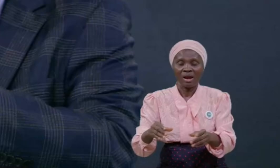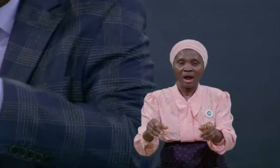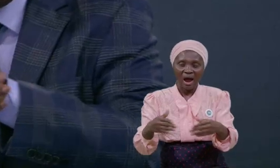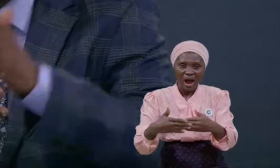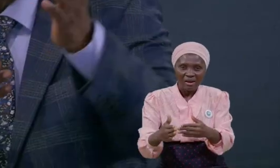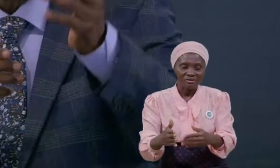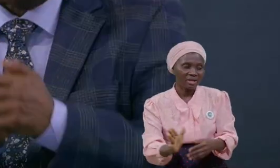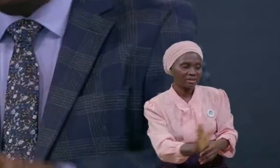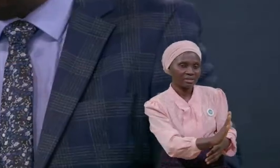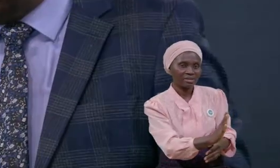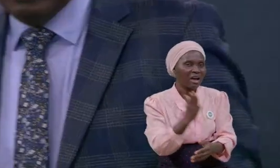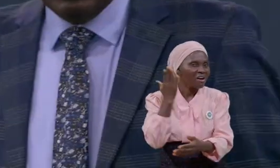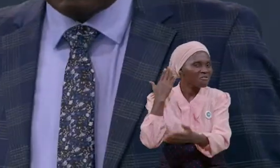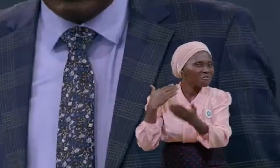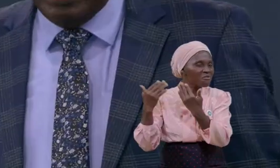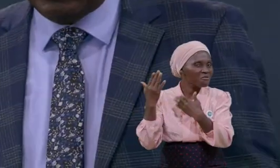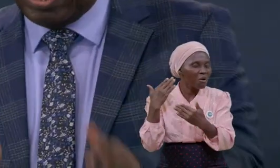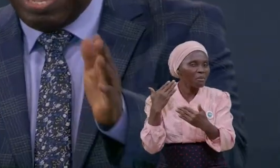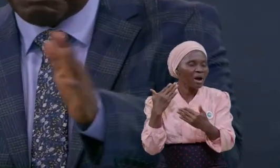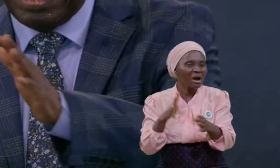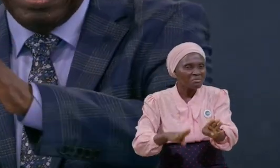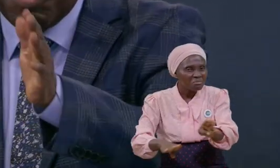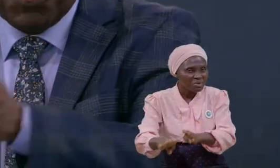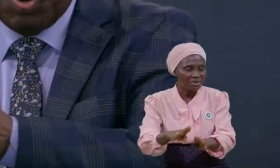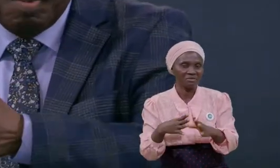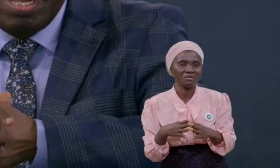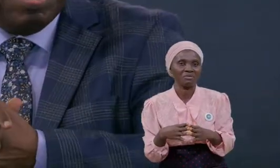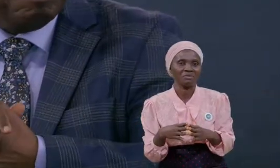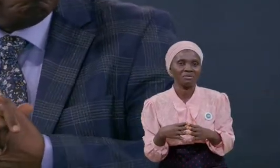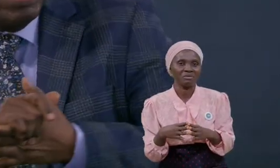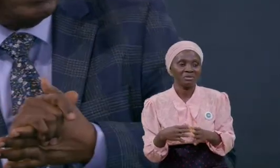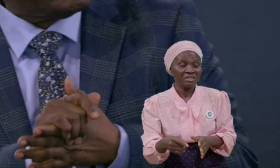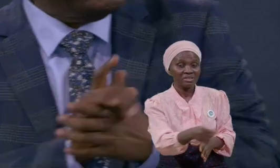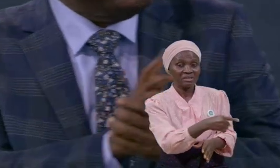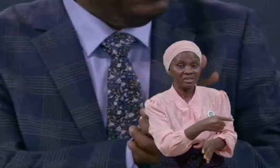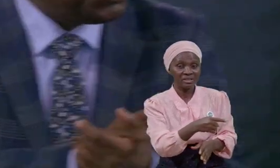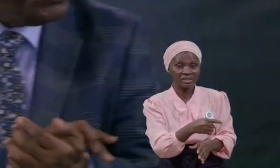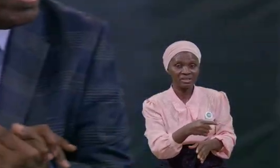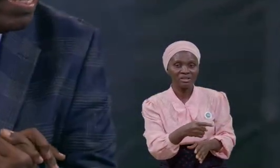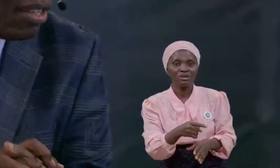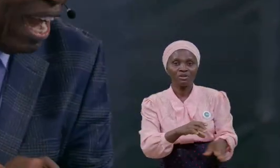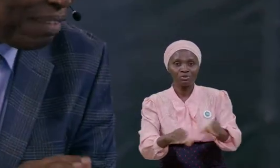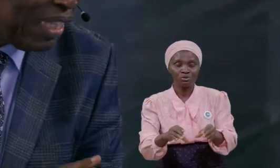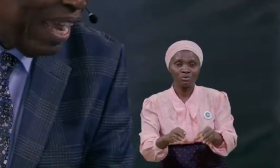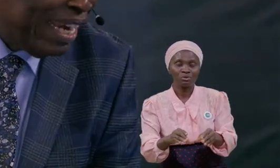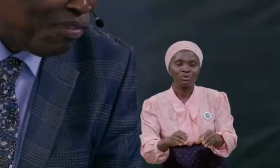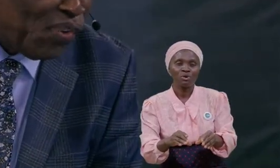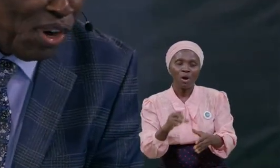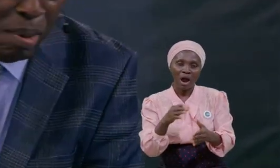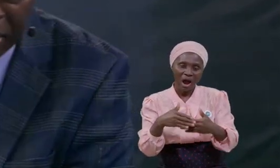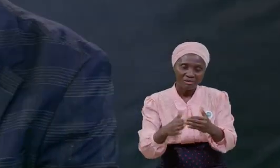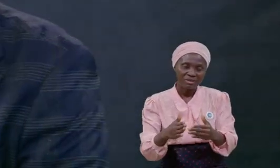Ils suivent leur coutume. Ils s'habillent comme ils le faisaient. Ils boivent